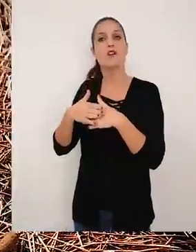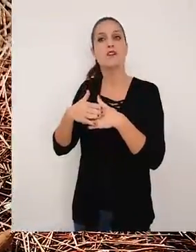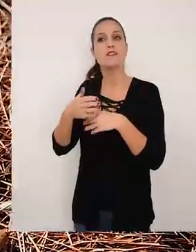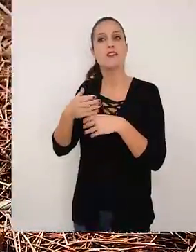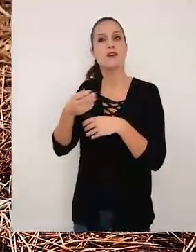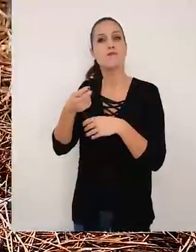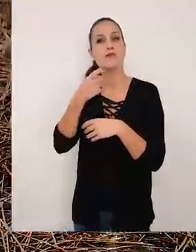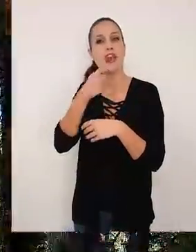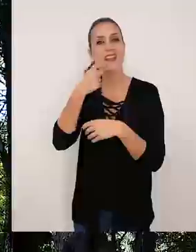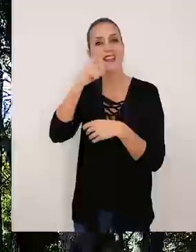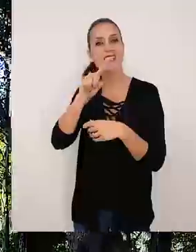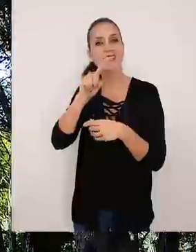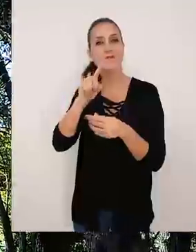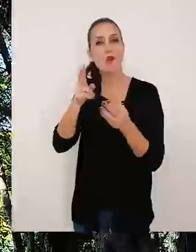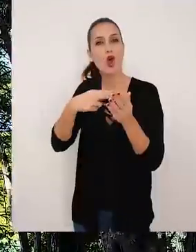vermiglio.